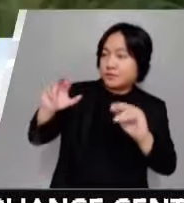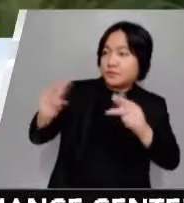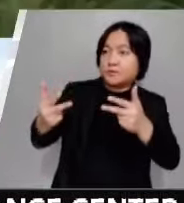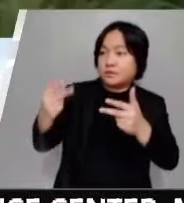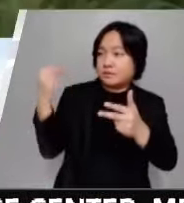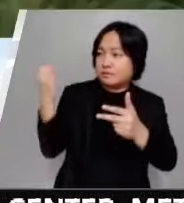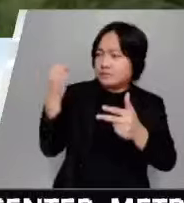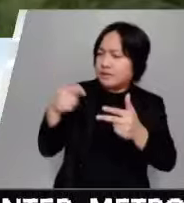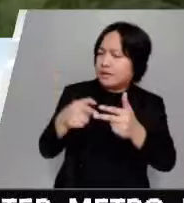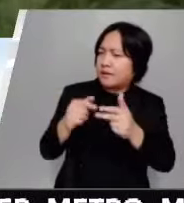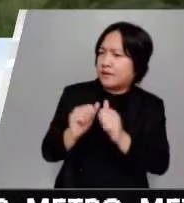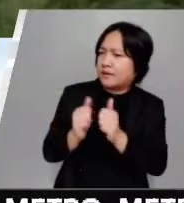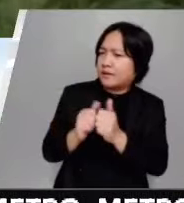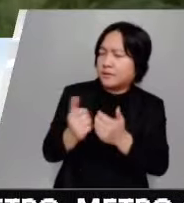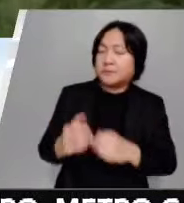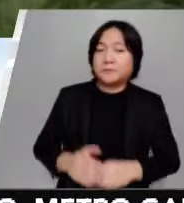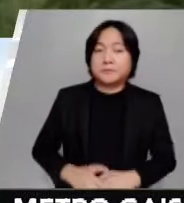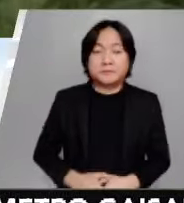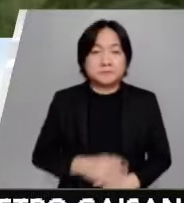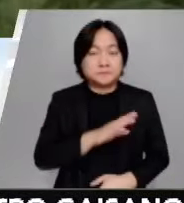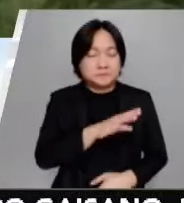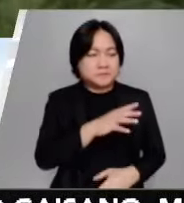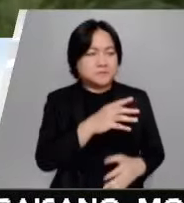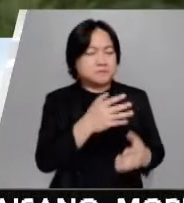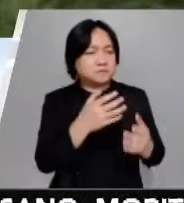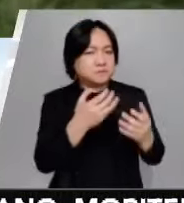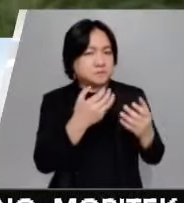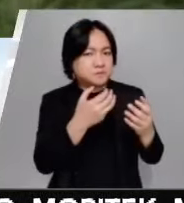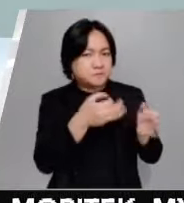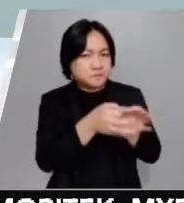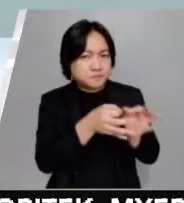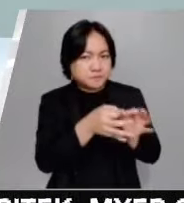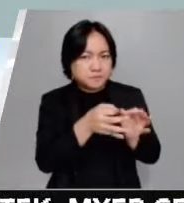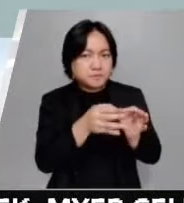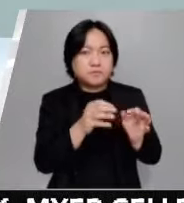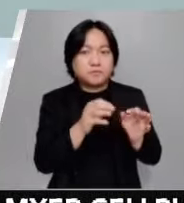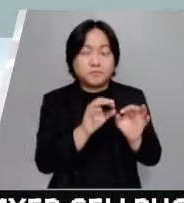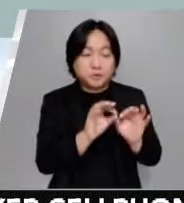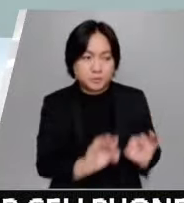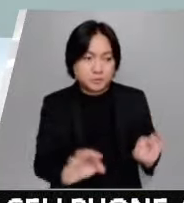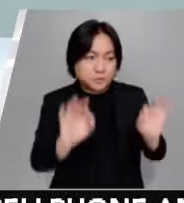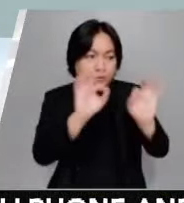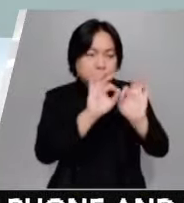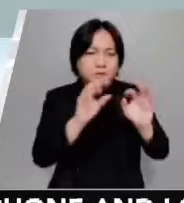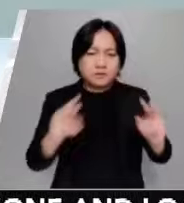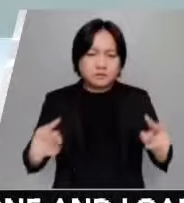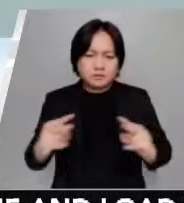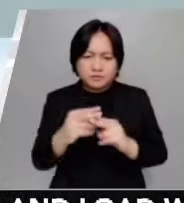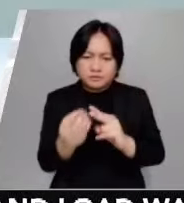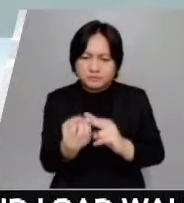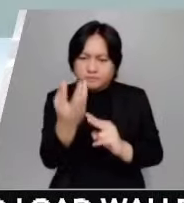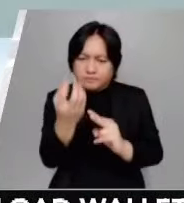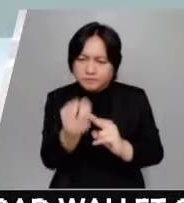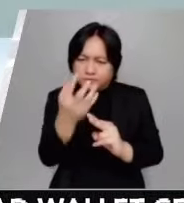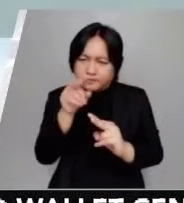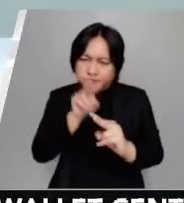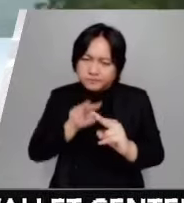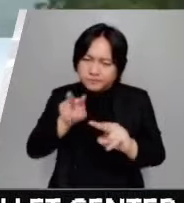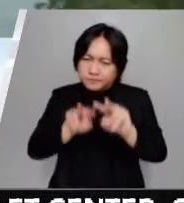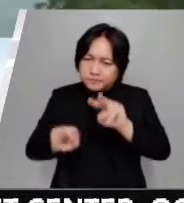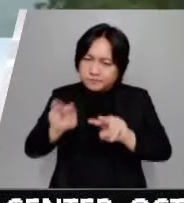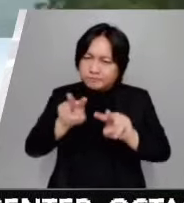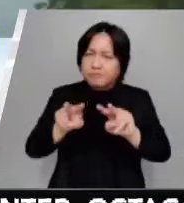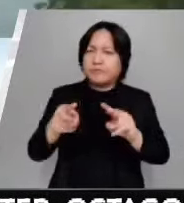ito importante yung volcanic earthquakes yung total seismic um energy release yung ground deformation among others